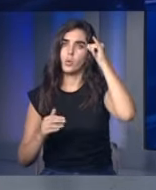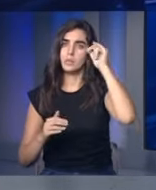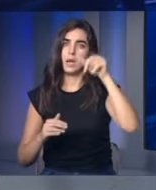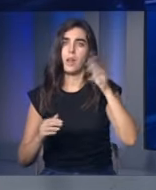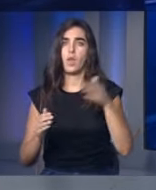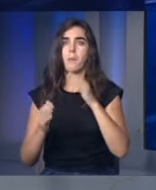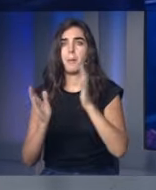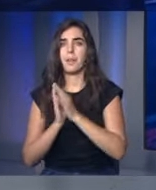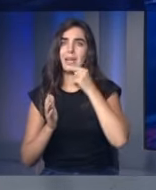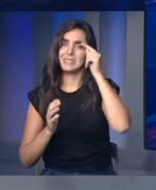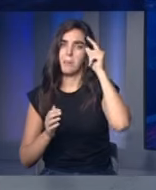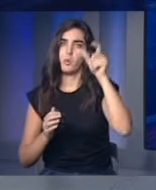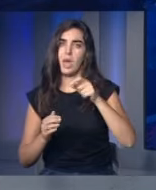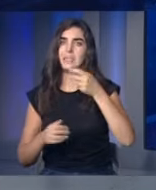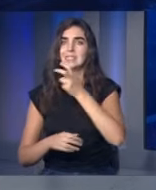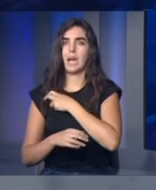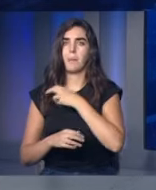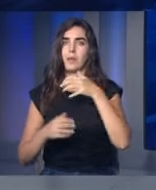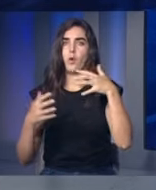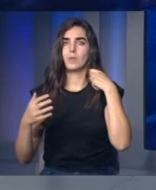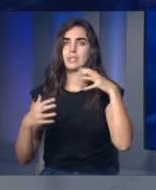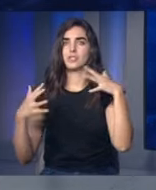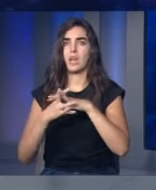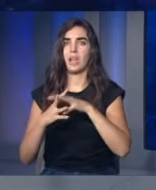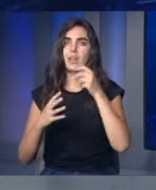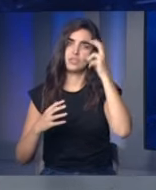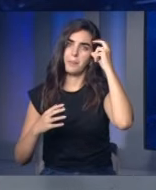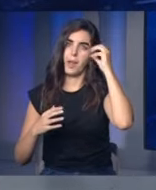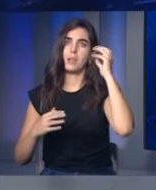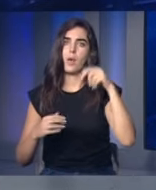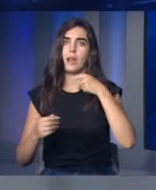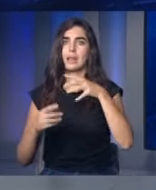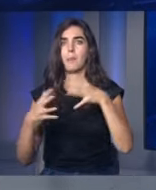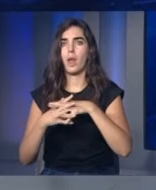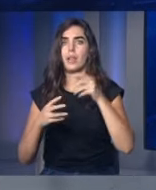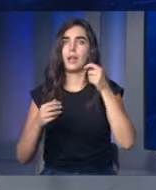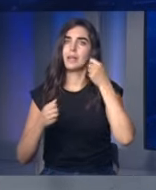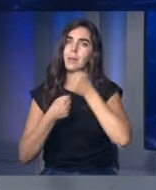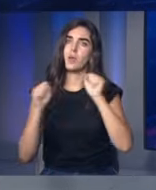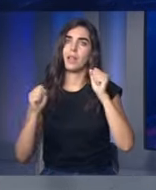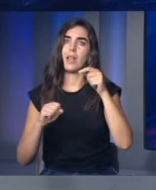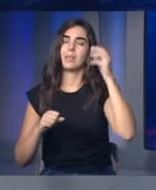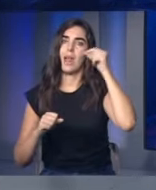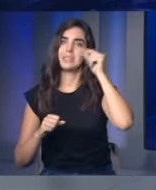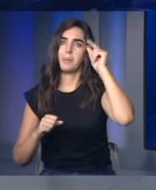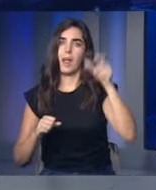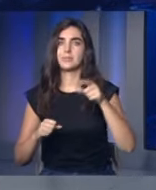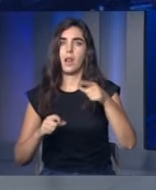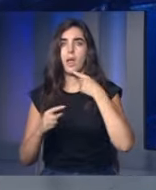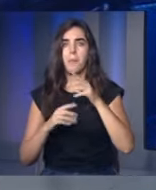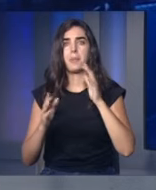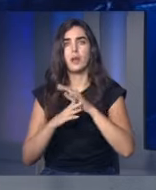المنى والزعيم الاشتراكي وليد جنبلاط ورئيس الحزب الديمقراطي الأمير طلال أرسلان، مقدرا ومحييا مواقفهم